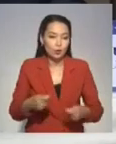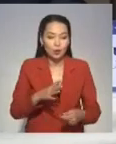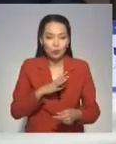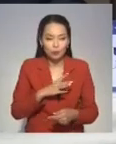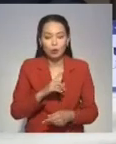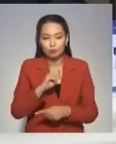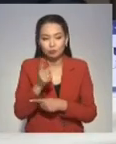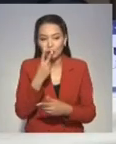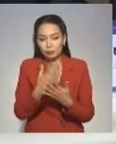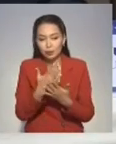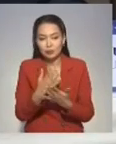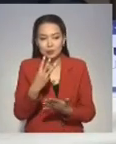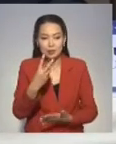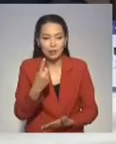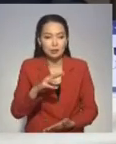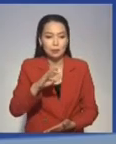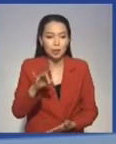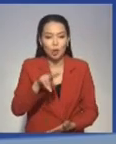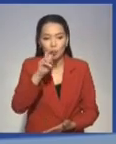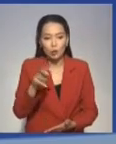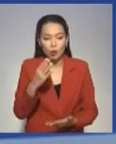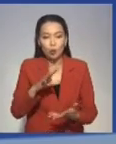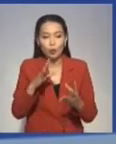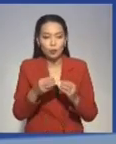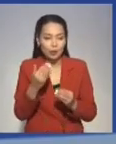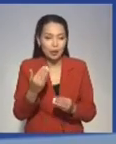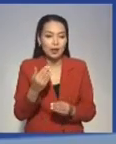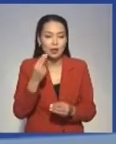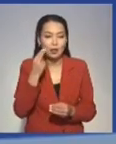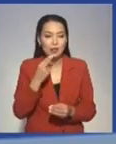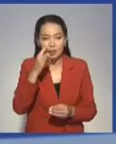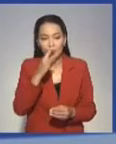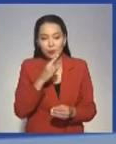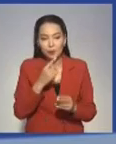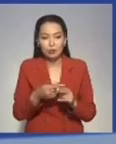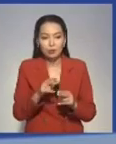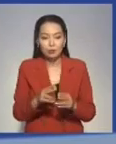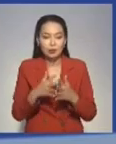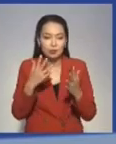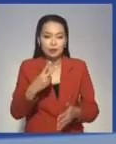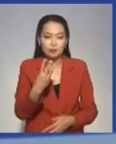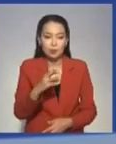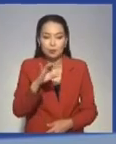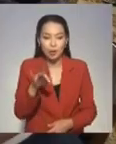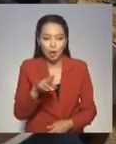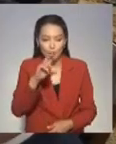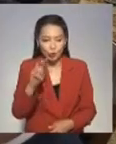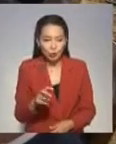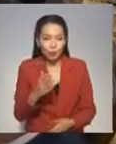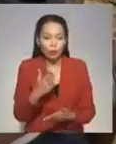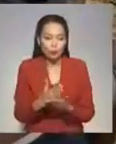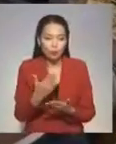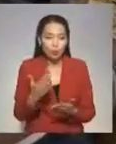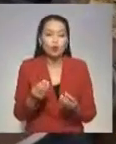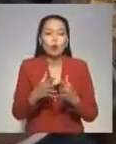рекордного показателя – 31 миллиард долларов. А общий объем китайских вложений в казахстанскую экономику – более 23 миллиардов долларов. Казалось бы,